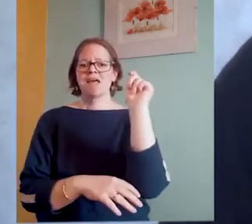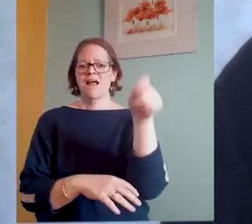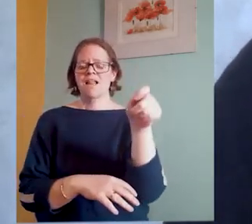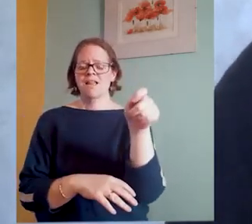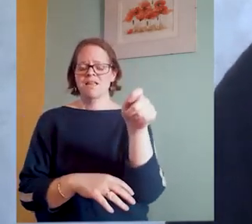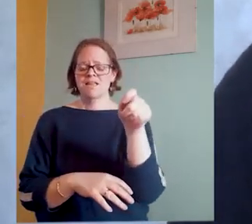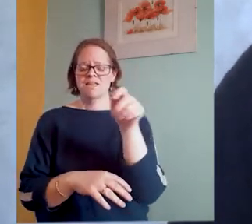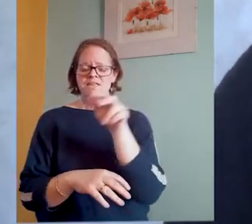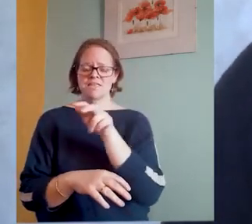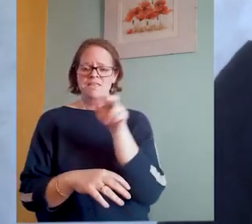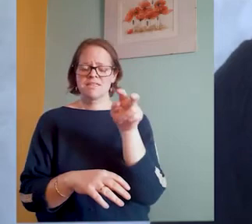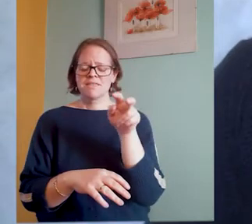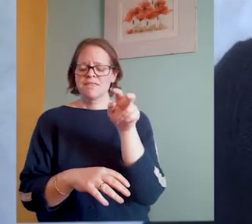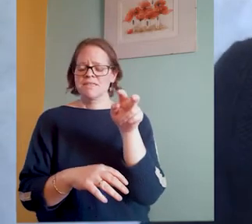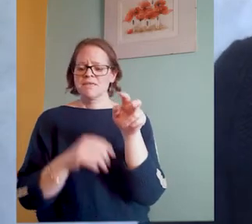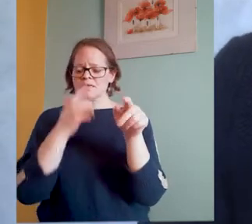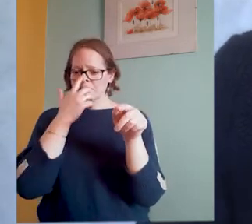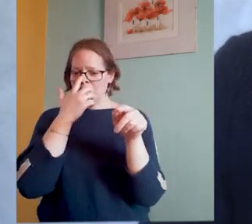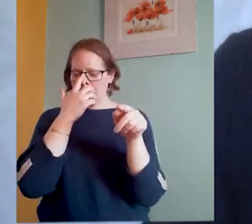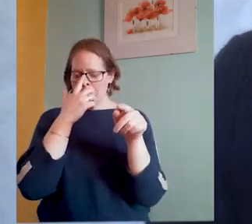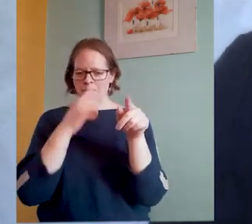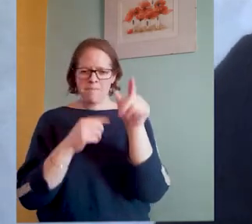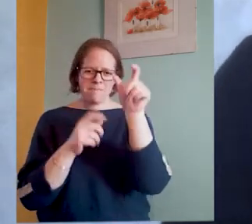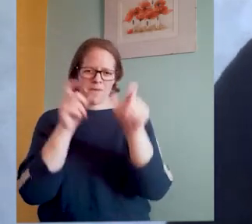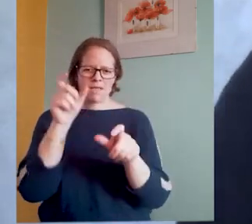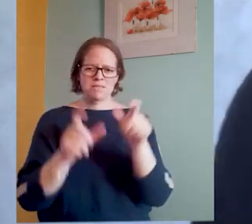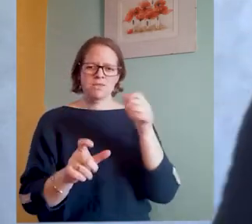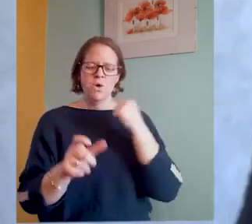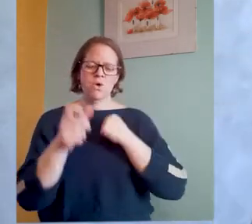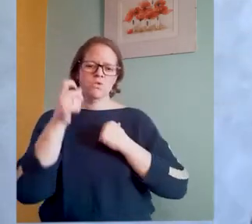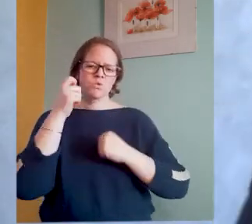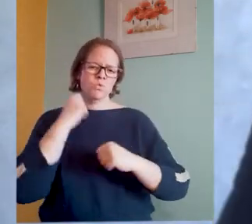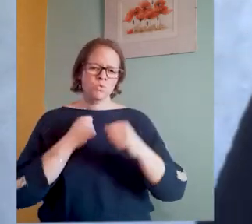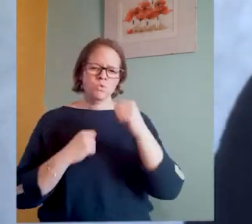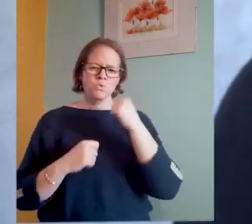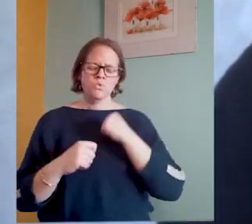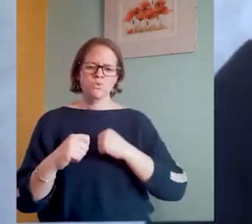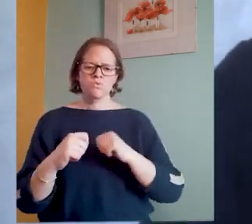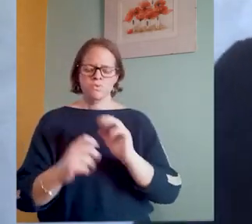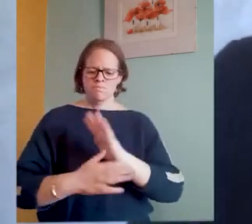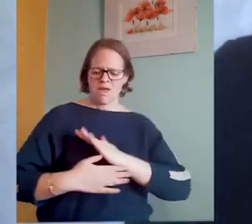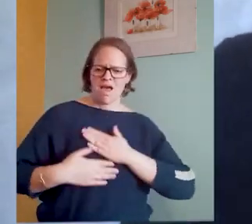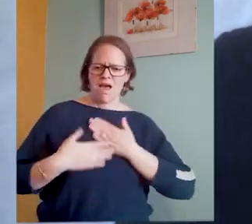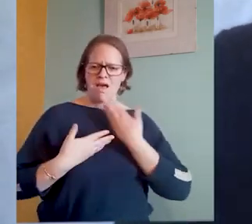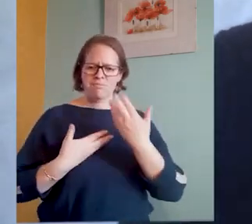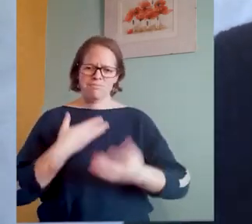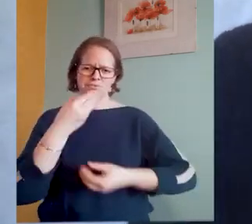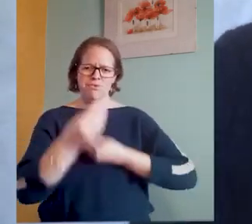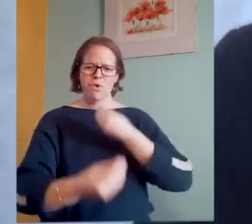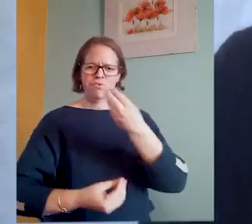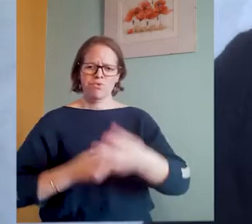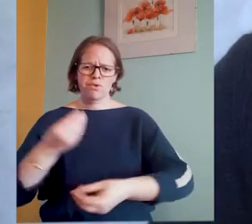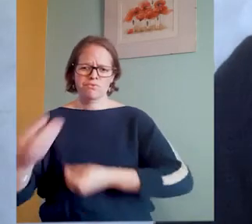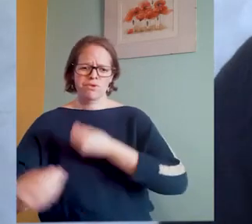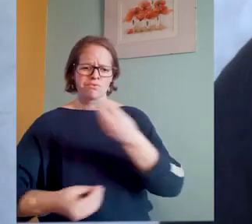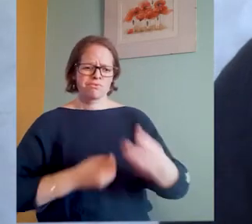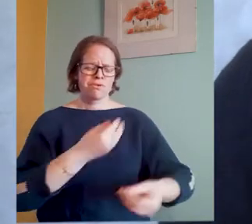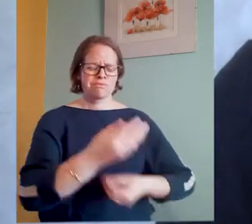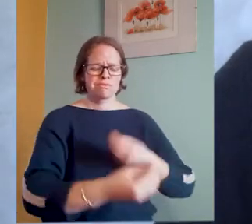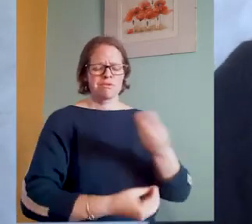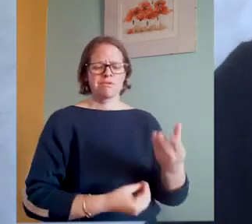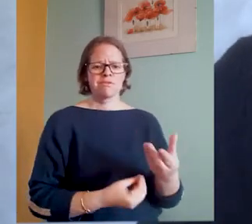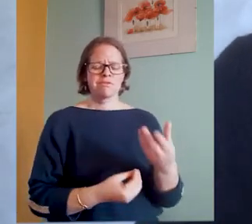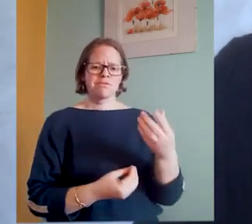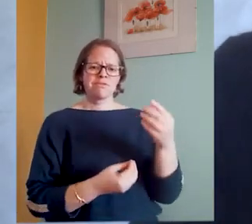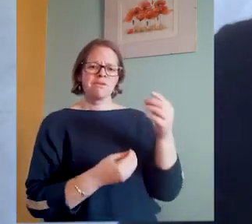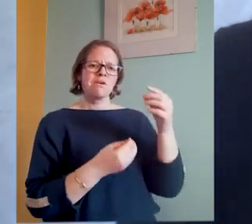aussi. Pensons à ceux qui souffrent. Soyons des consolateurs, soyons des distributeurs d'amour autour de nous. Et laissons le